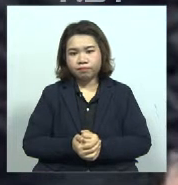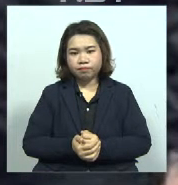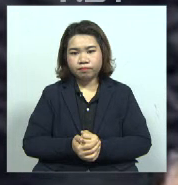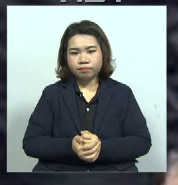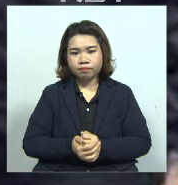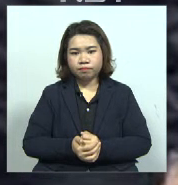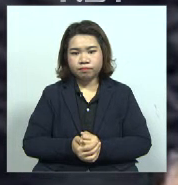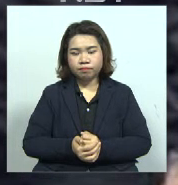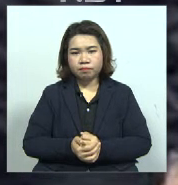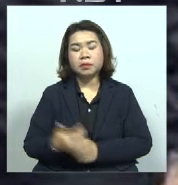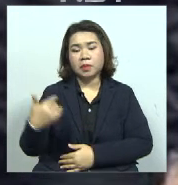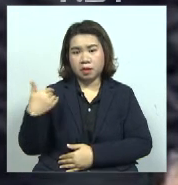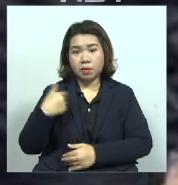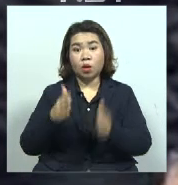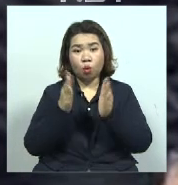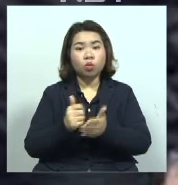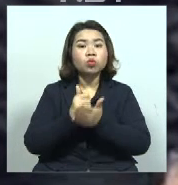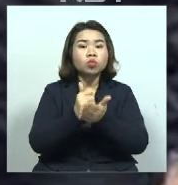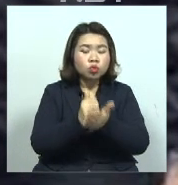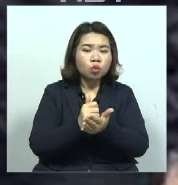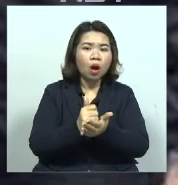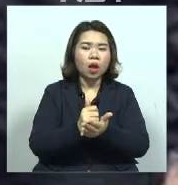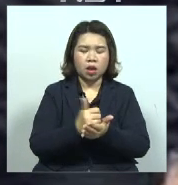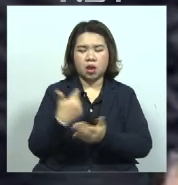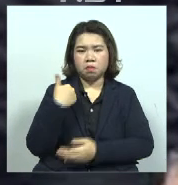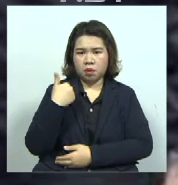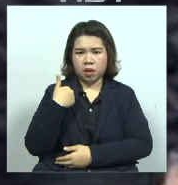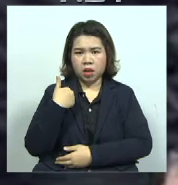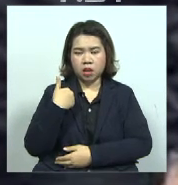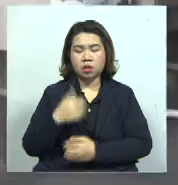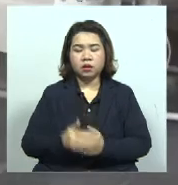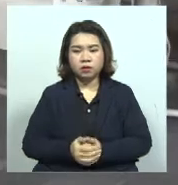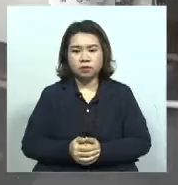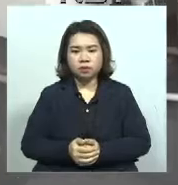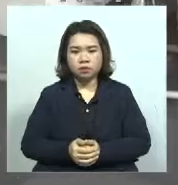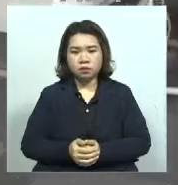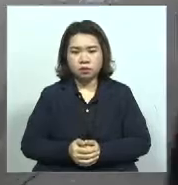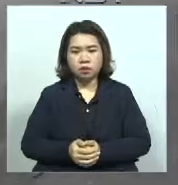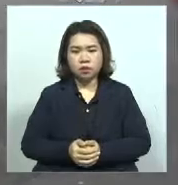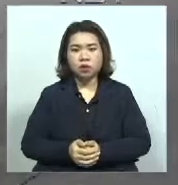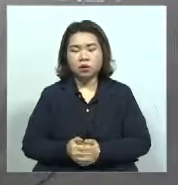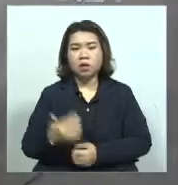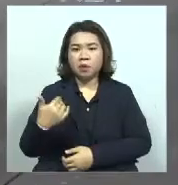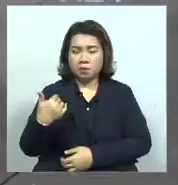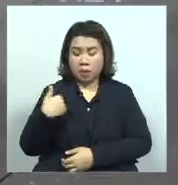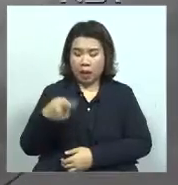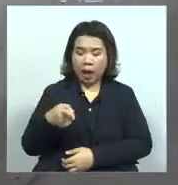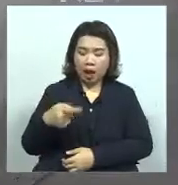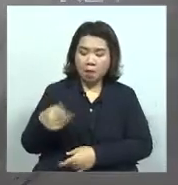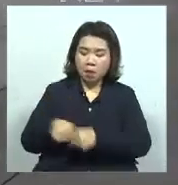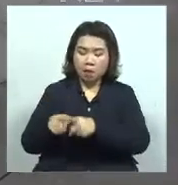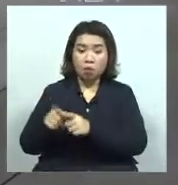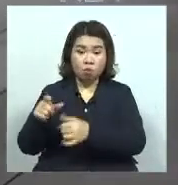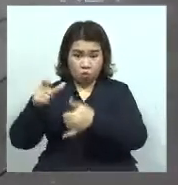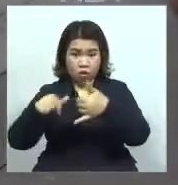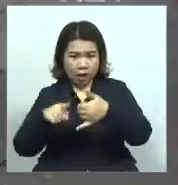ที่ให้การสนับสนุนนะคะรวมถึงทางนายสมชายเนี่ยอยู่เบื้องหลังการสนับสนุนนักการเมือง